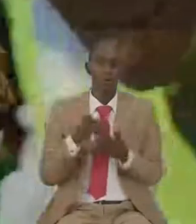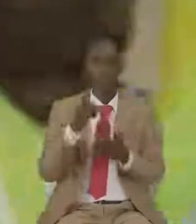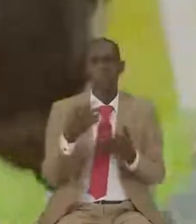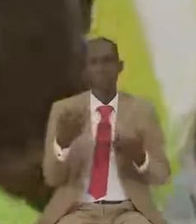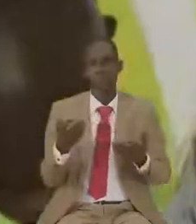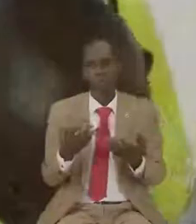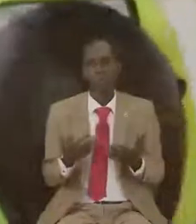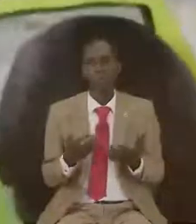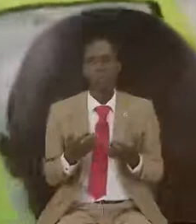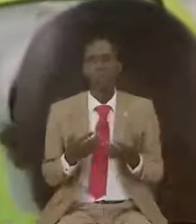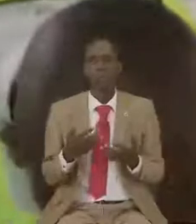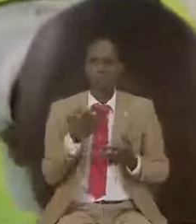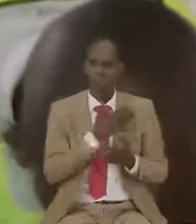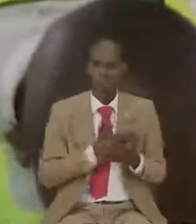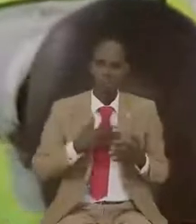Parlons au Seigneur.